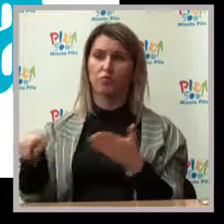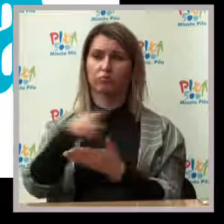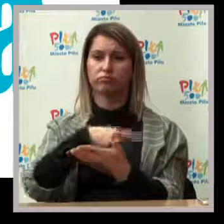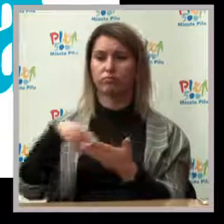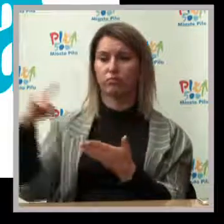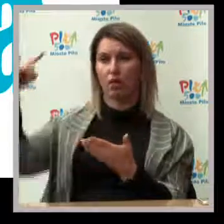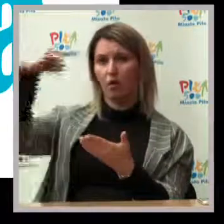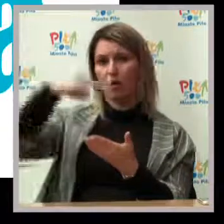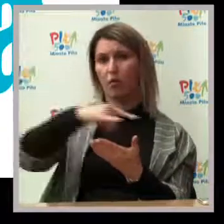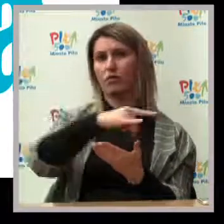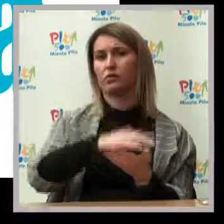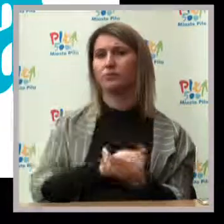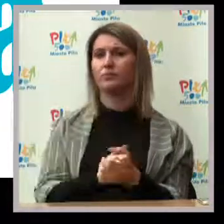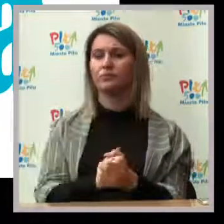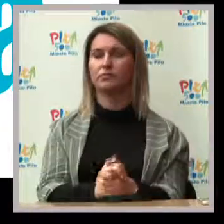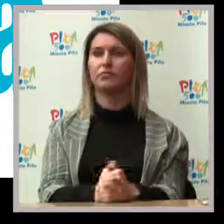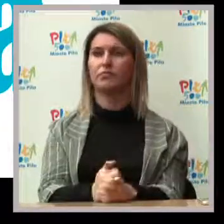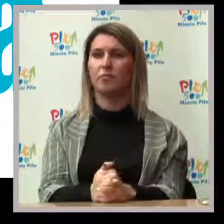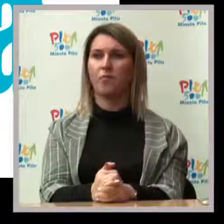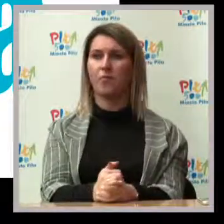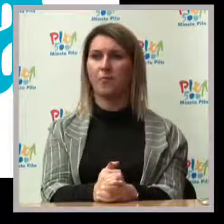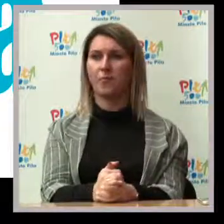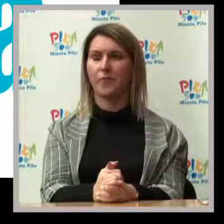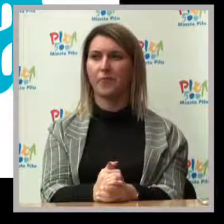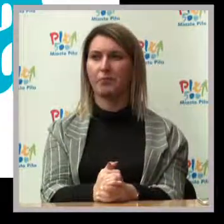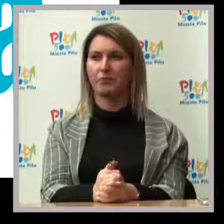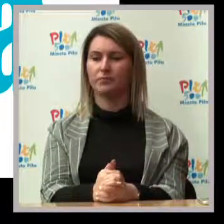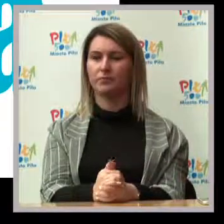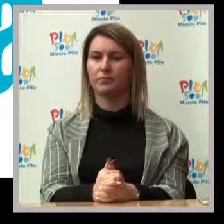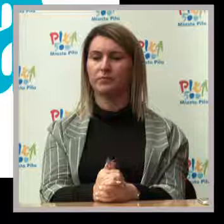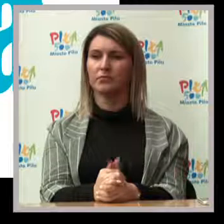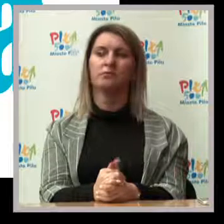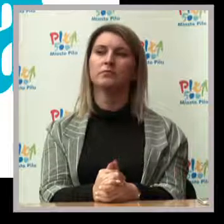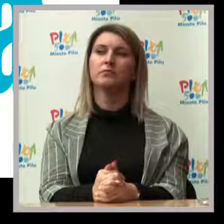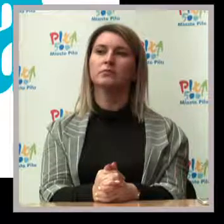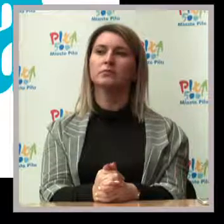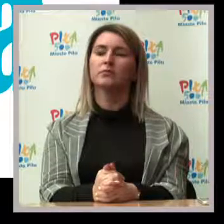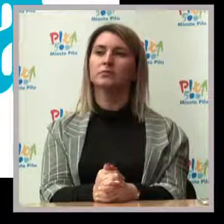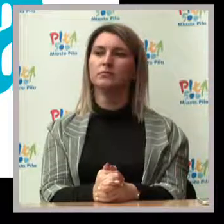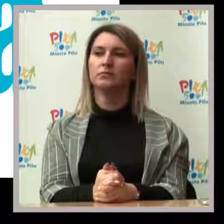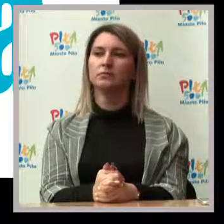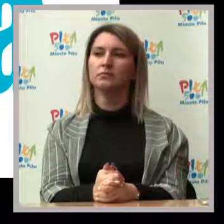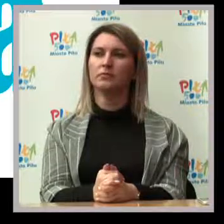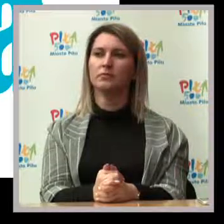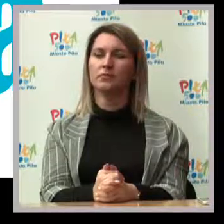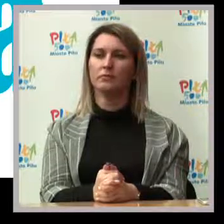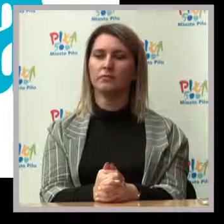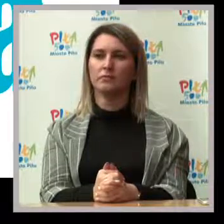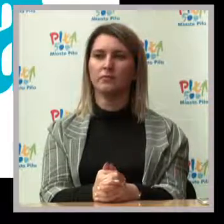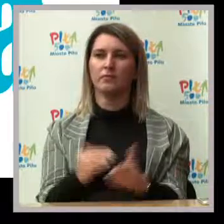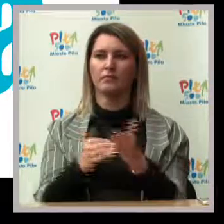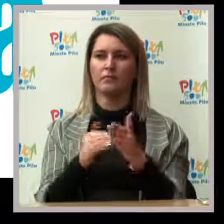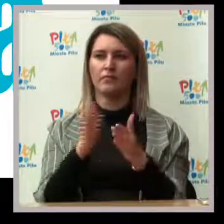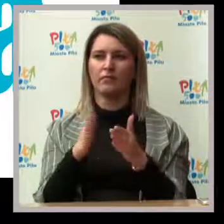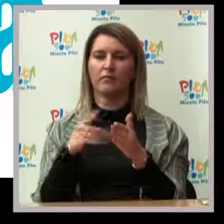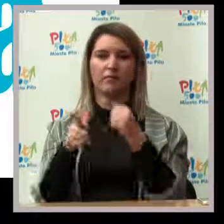Pile. To jest jedno z takich zadań, które zostało ukończone, to około 7 milionów złotych. Było